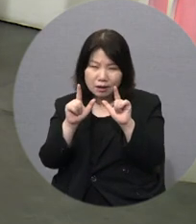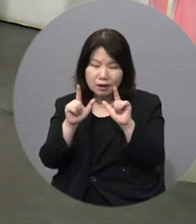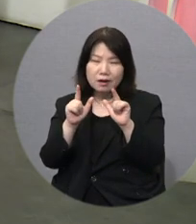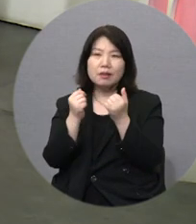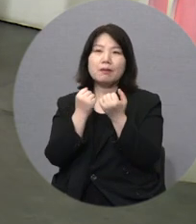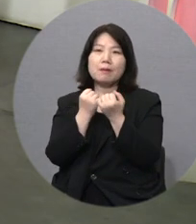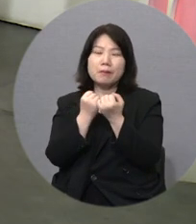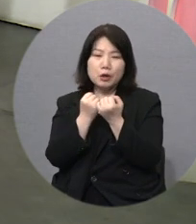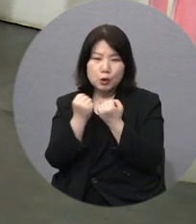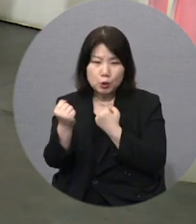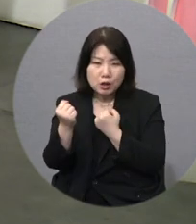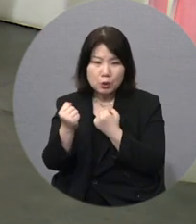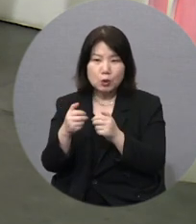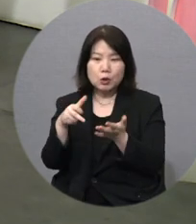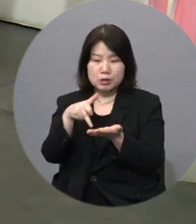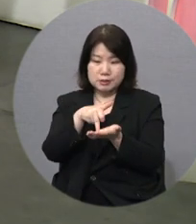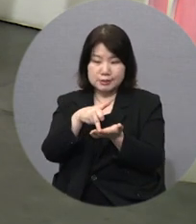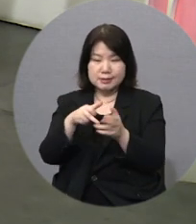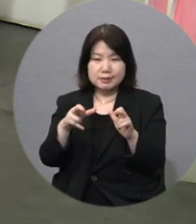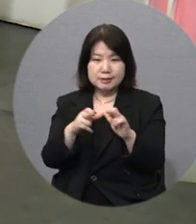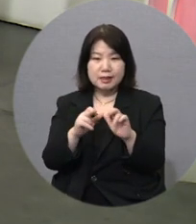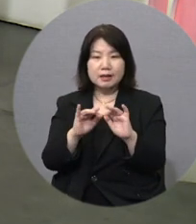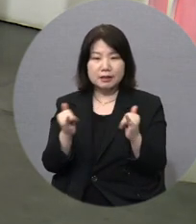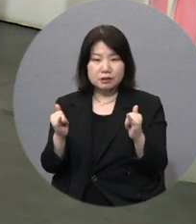정신장애인들 또 이제